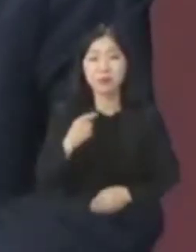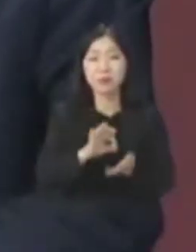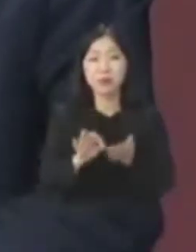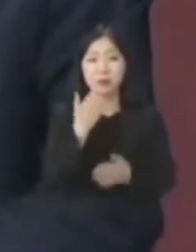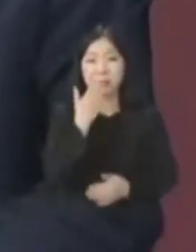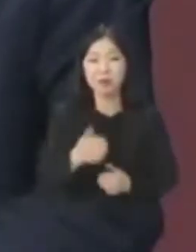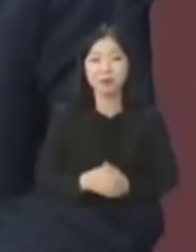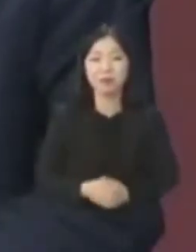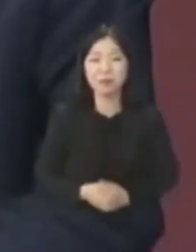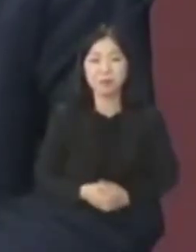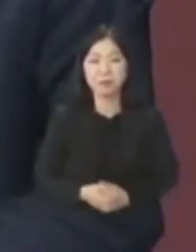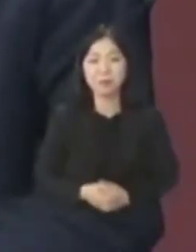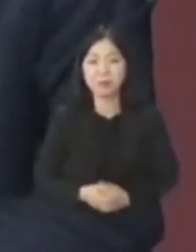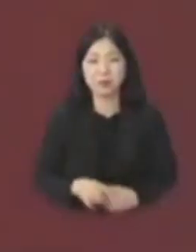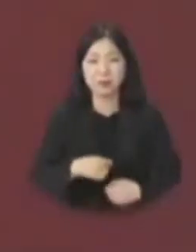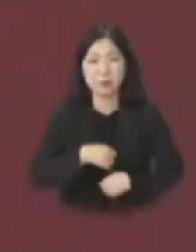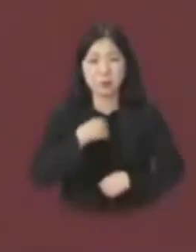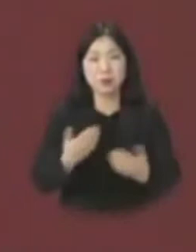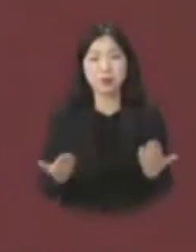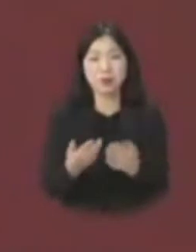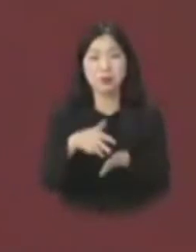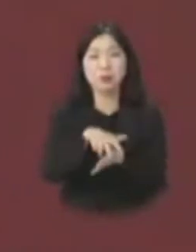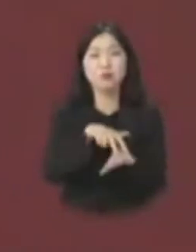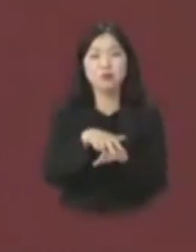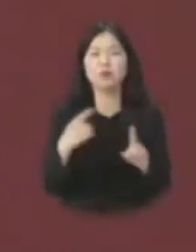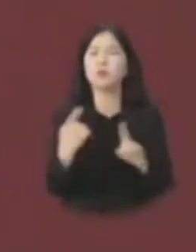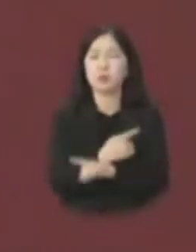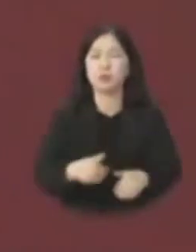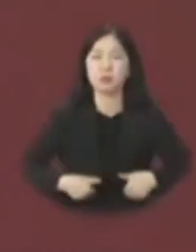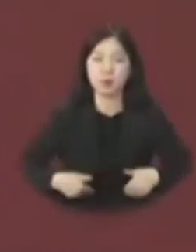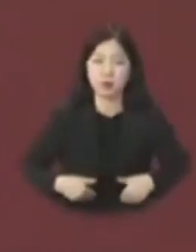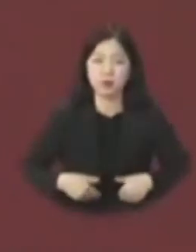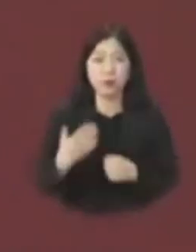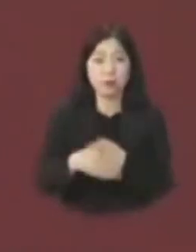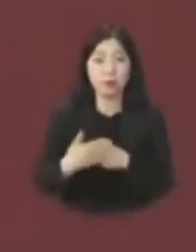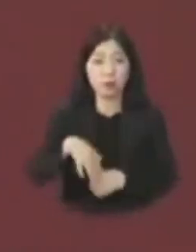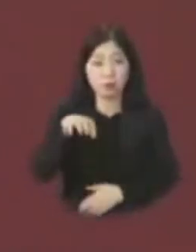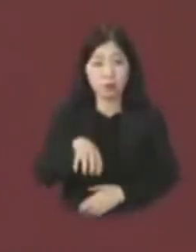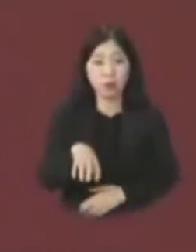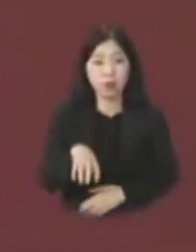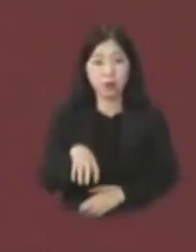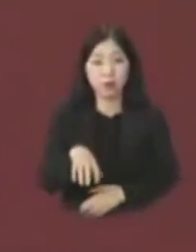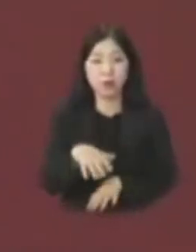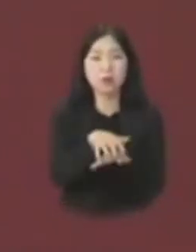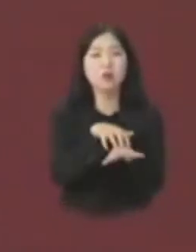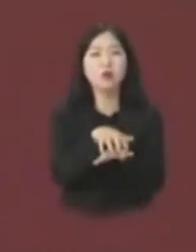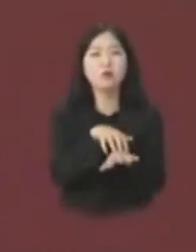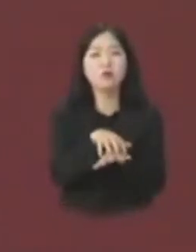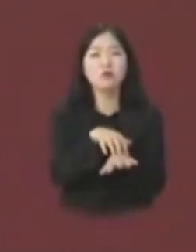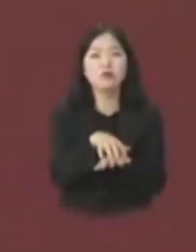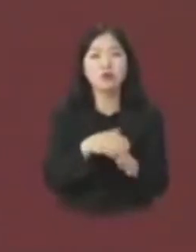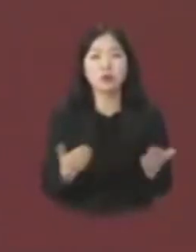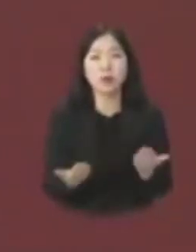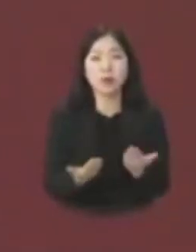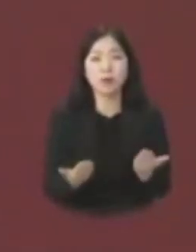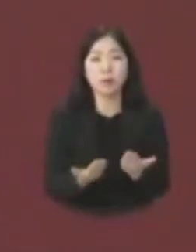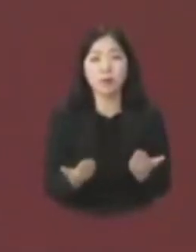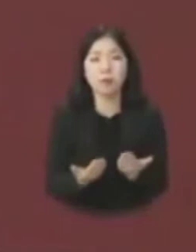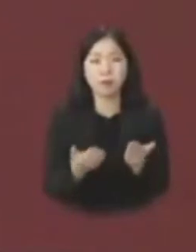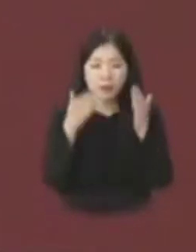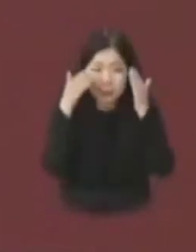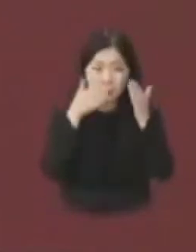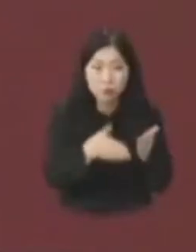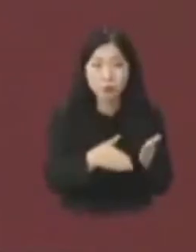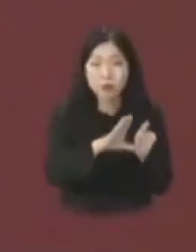있습니다. 사실 산업구조를 개편해야 됩니다. 네. 대구는 섬유산업의 주력을 이루었던 그